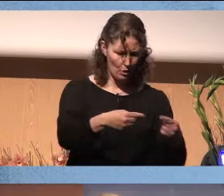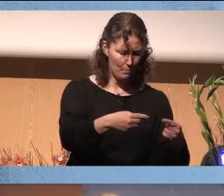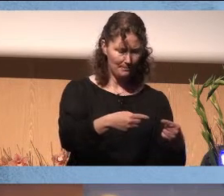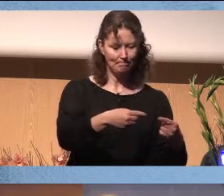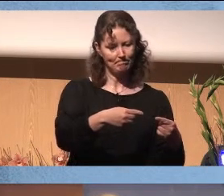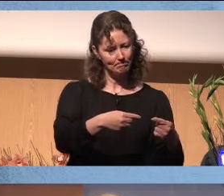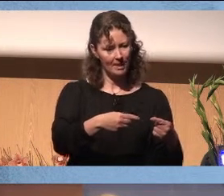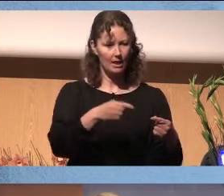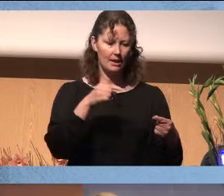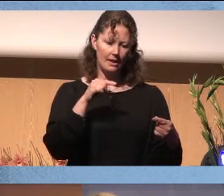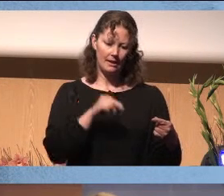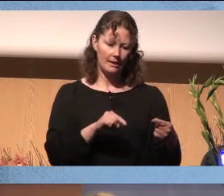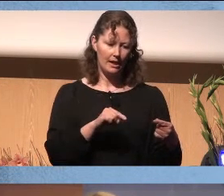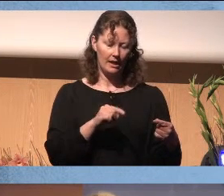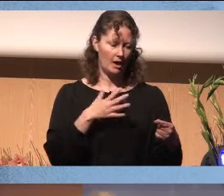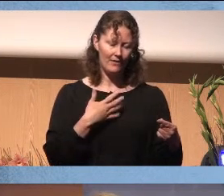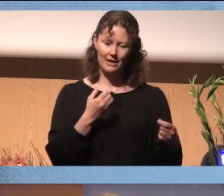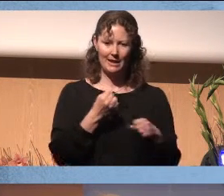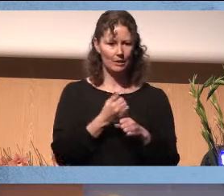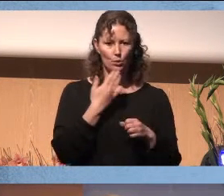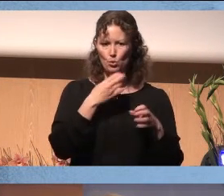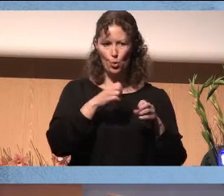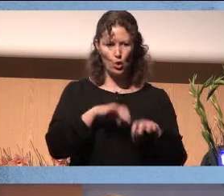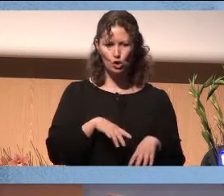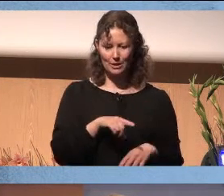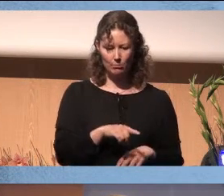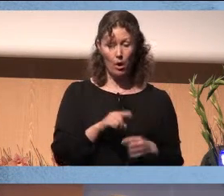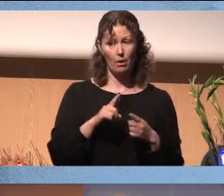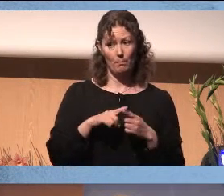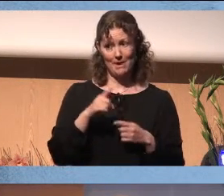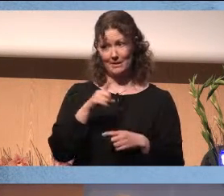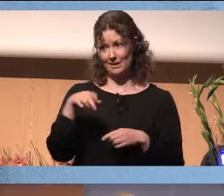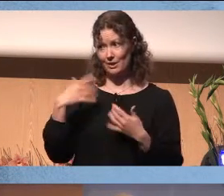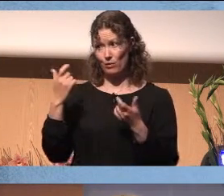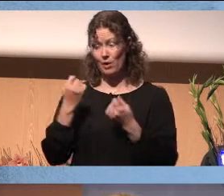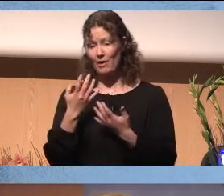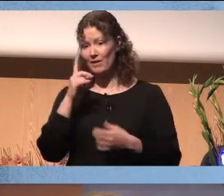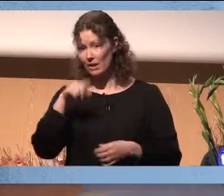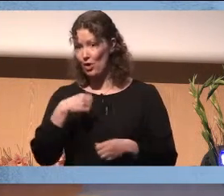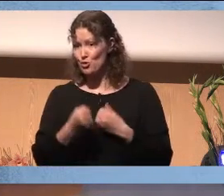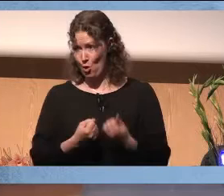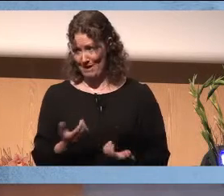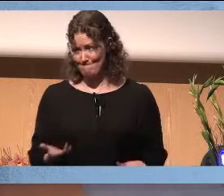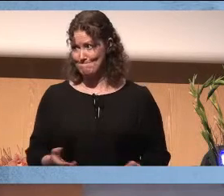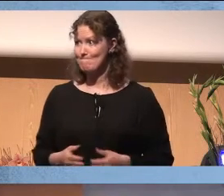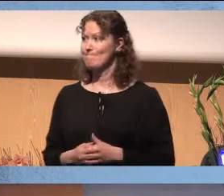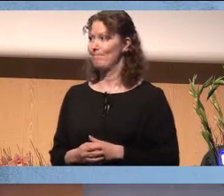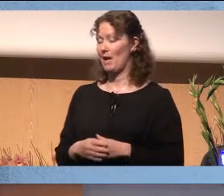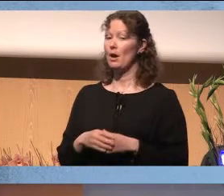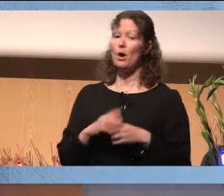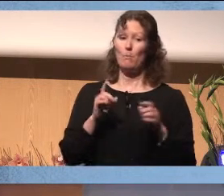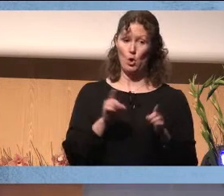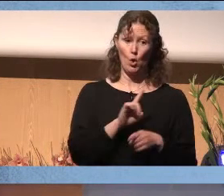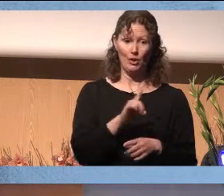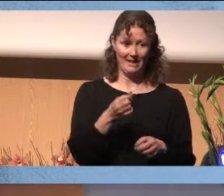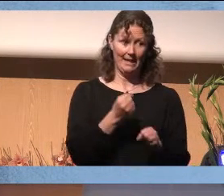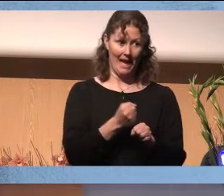ikke egentlig noen god løsning på, men nå skal dere få høre hva vi kan gjøre. På kort tid,